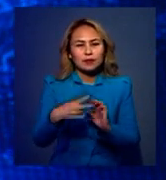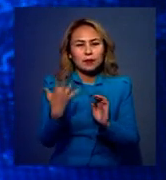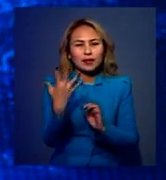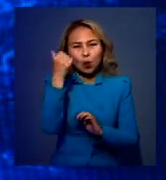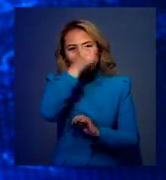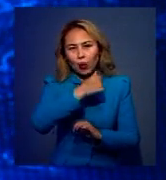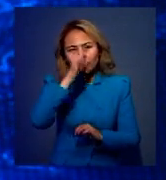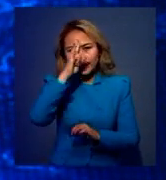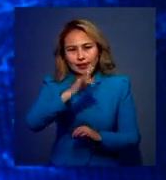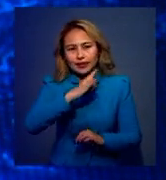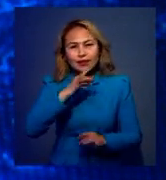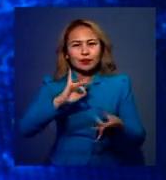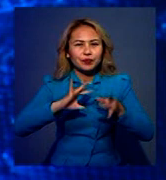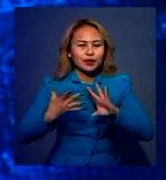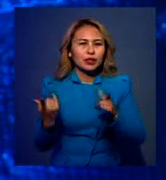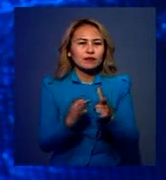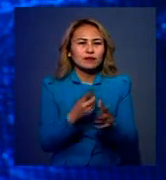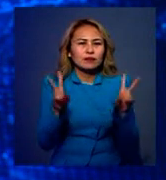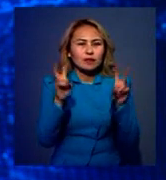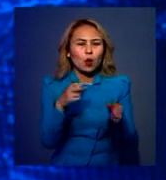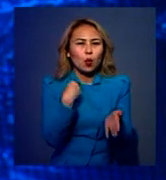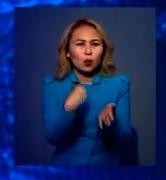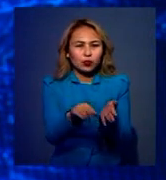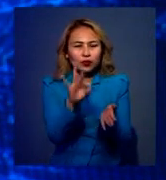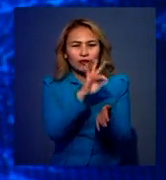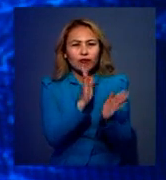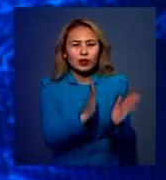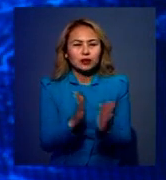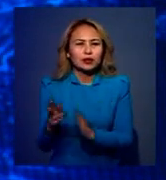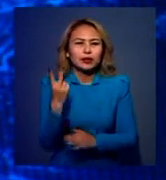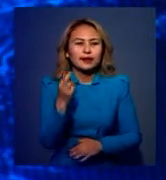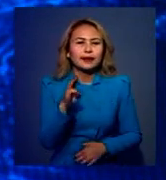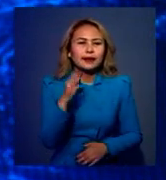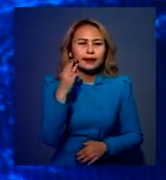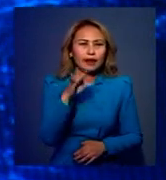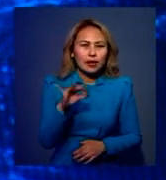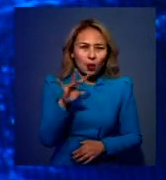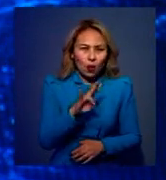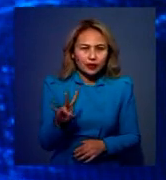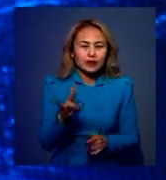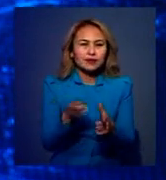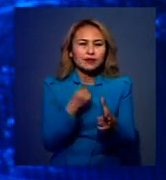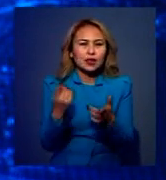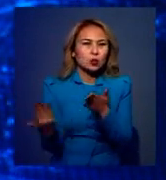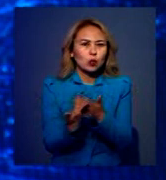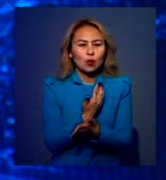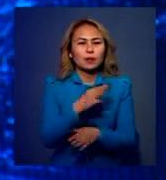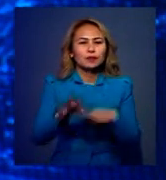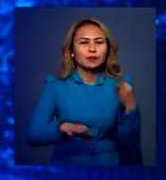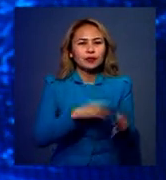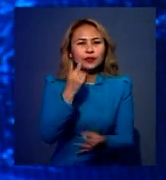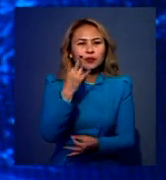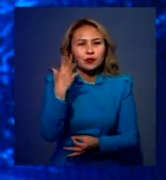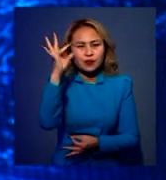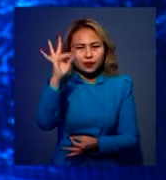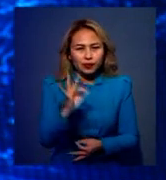жылға қарай қазақстандық интернет алаңдардағы сатып алынған заттар көлемі 2 триллион теңгеден артып, жалпы бөлшек